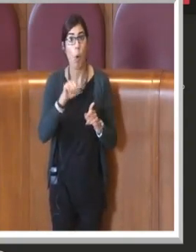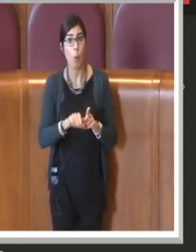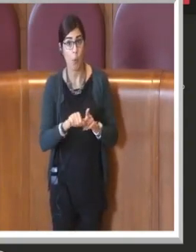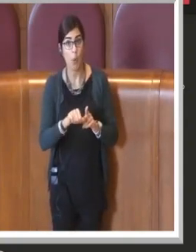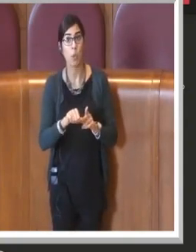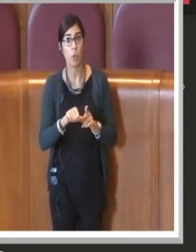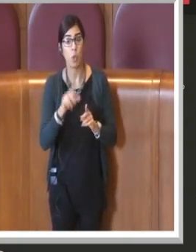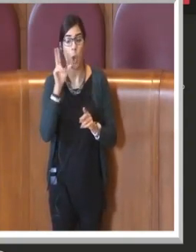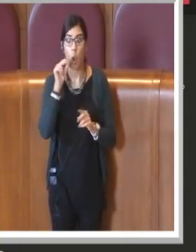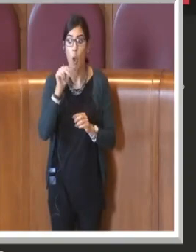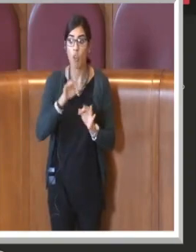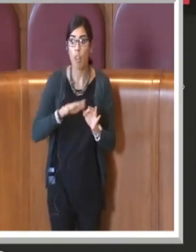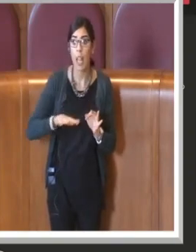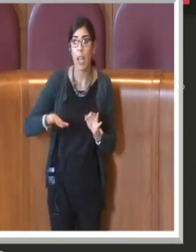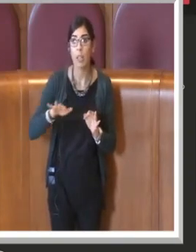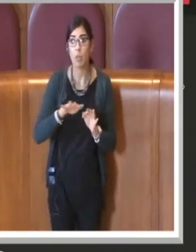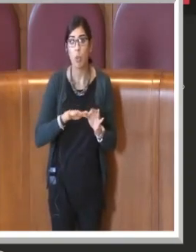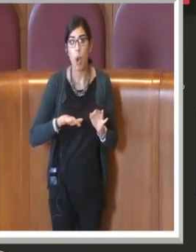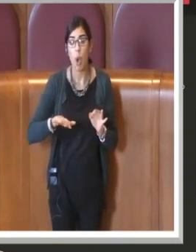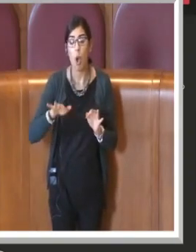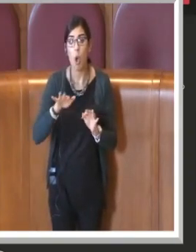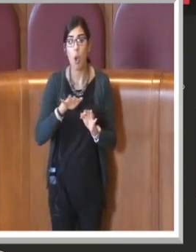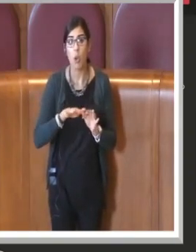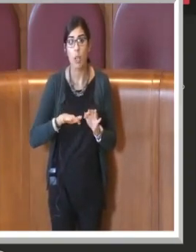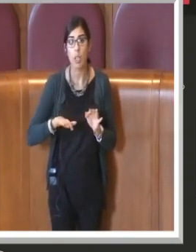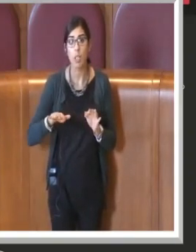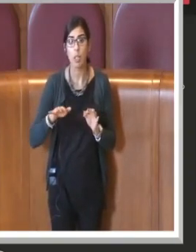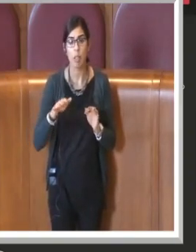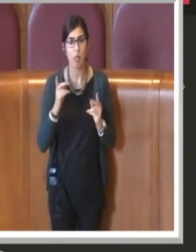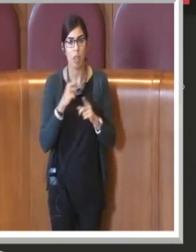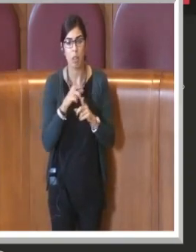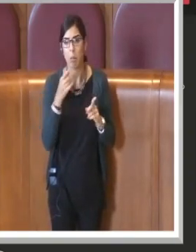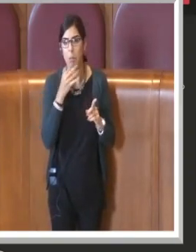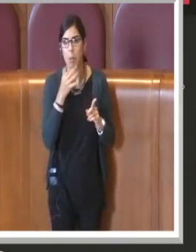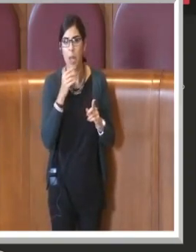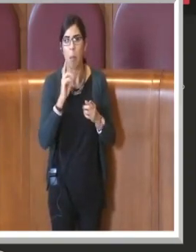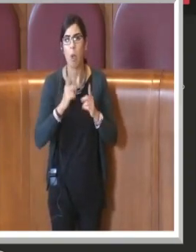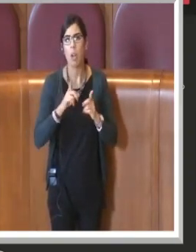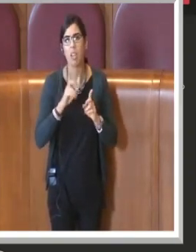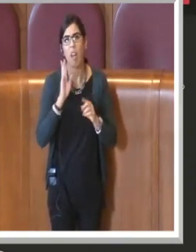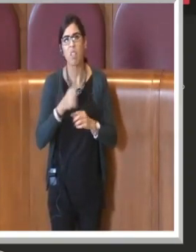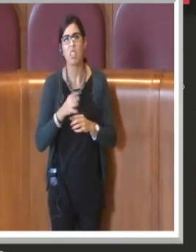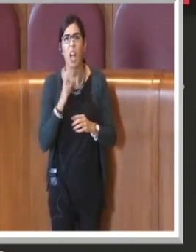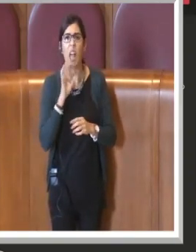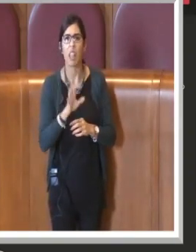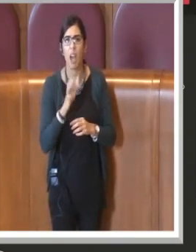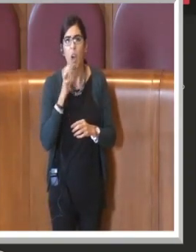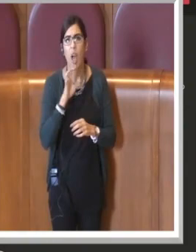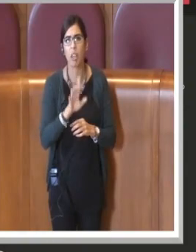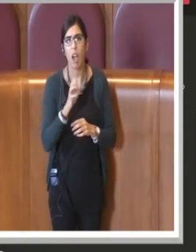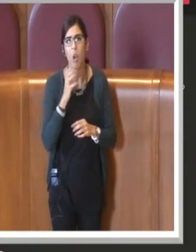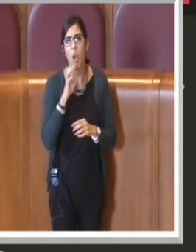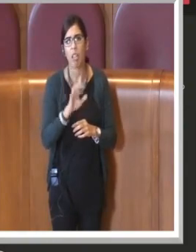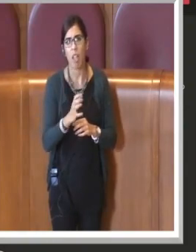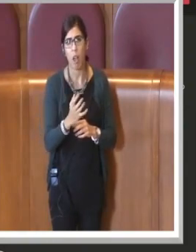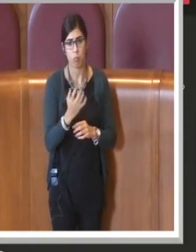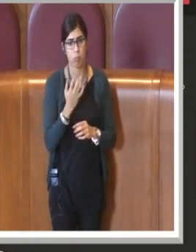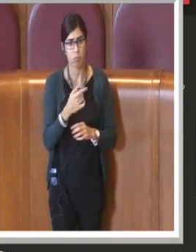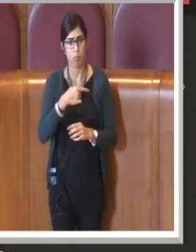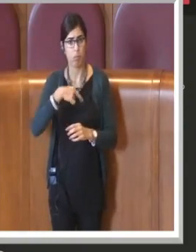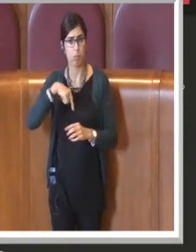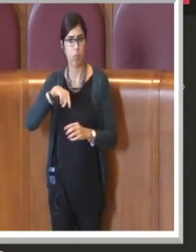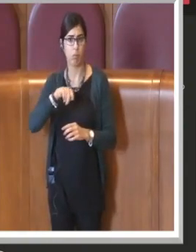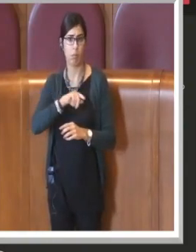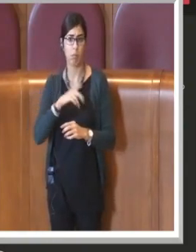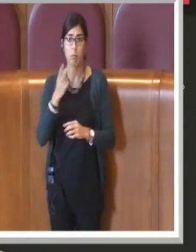consiglieri, invece di fare della politica, diciamo, di attacco, non neanche suffragato da